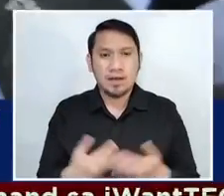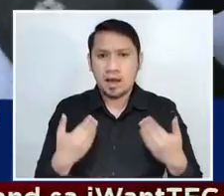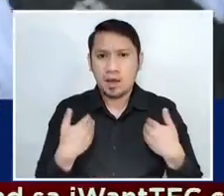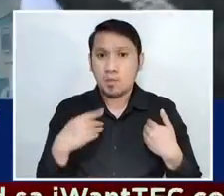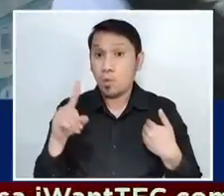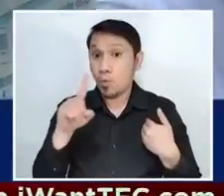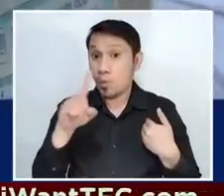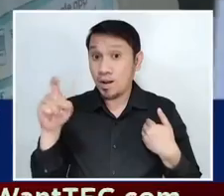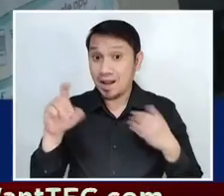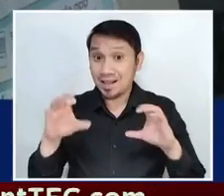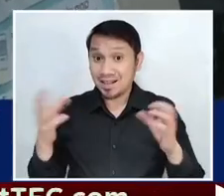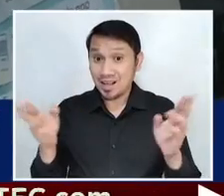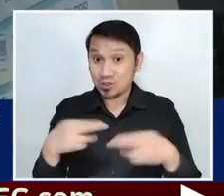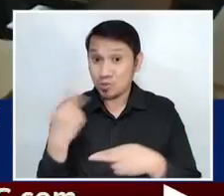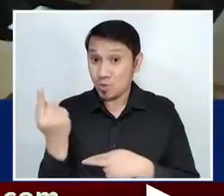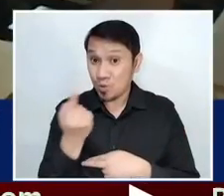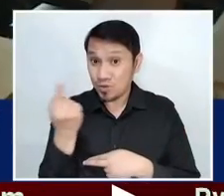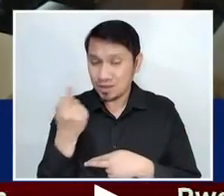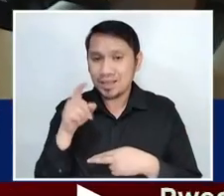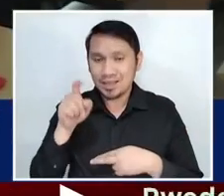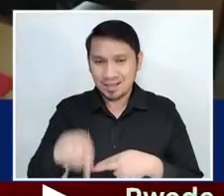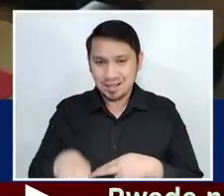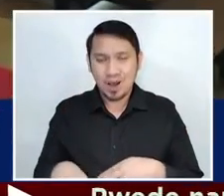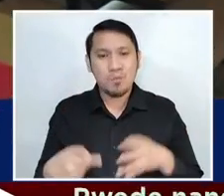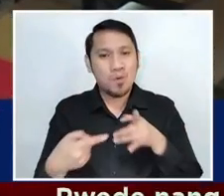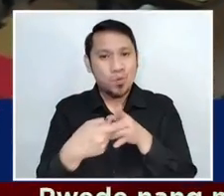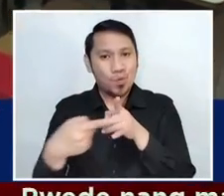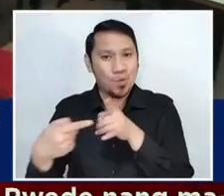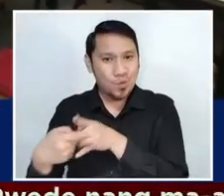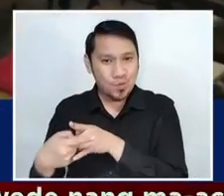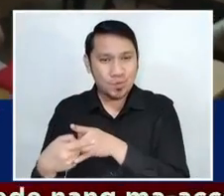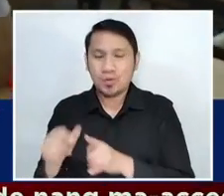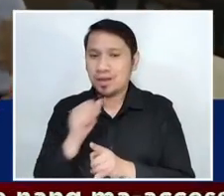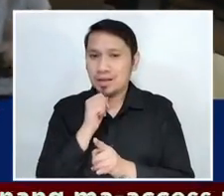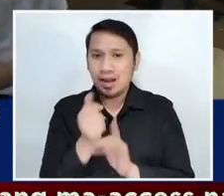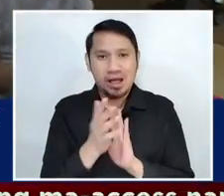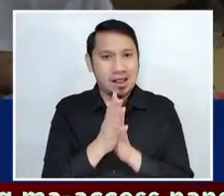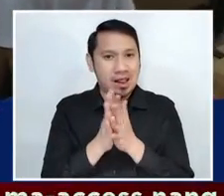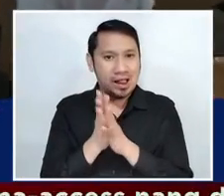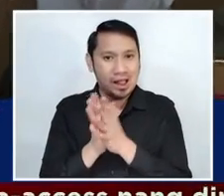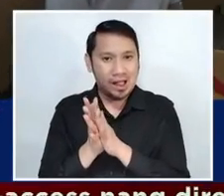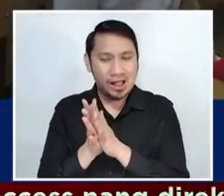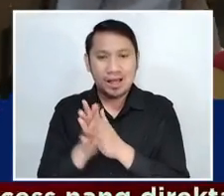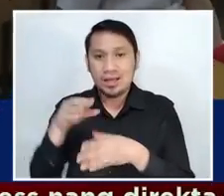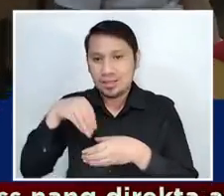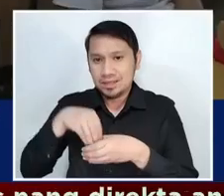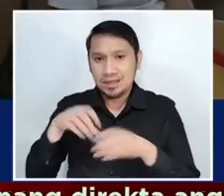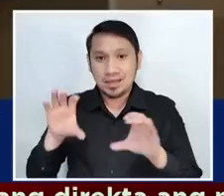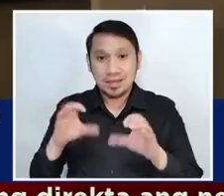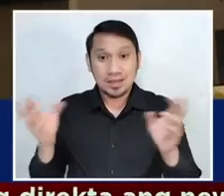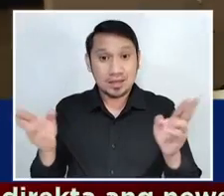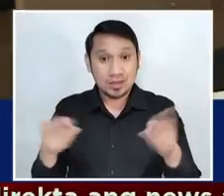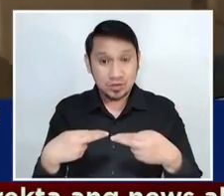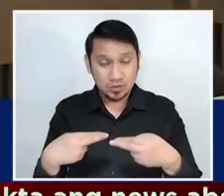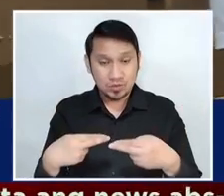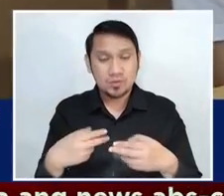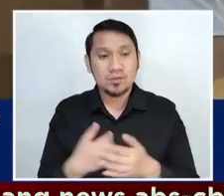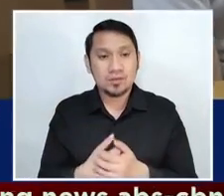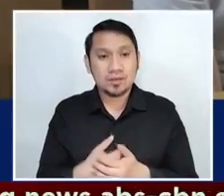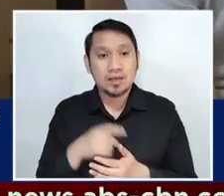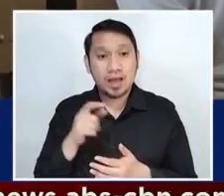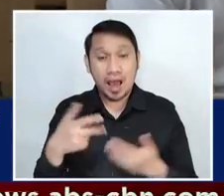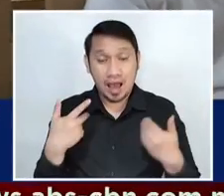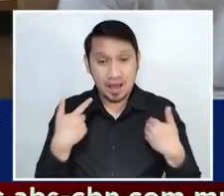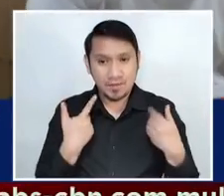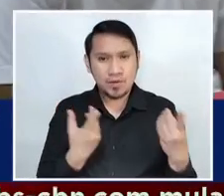sa buong araw na pagpasok sa paaralan. Para hindi magsiksikan sa mga silid-aralan at masunod pa rin ang health protocols, may ilang hakbang